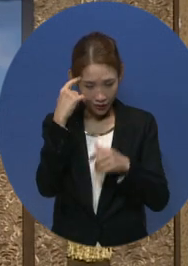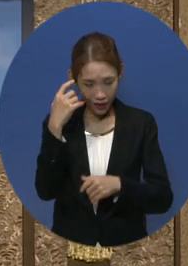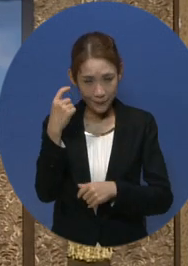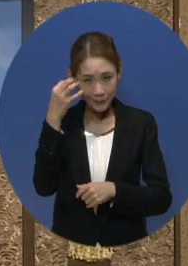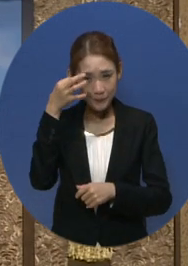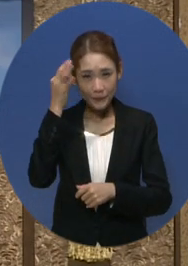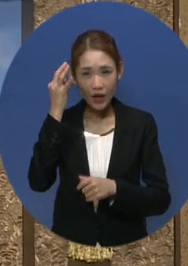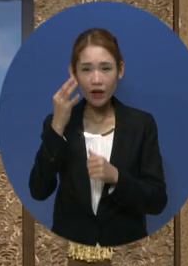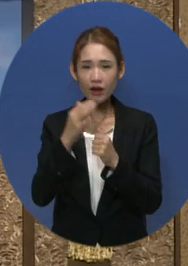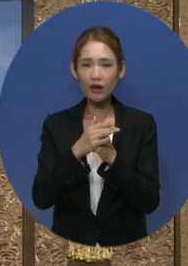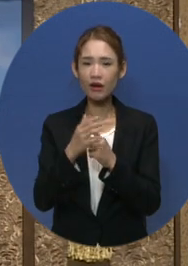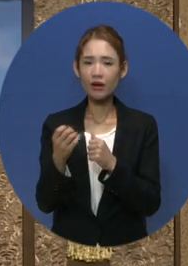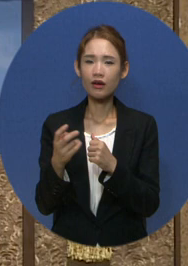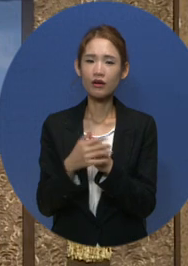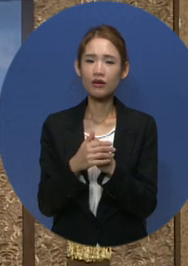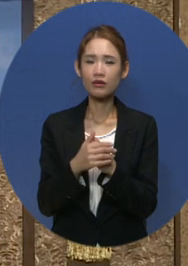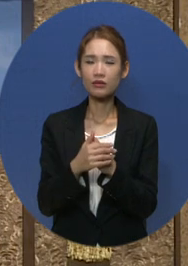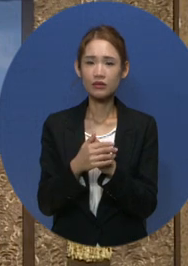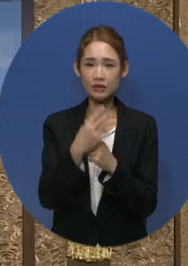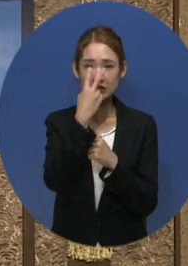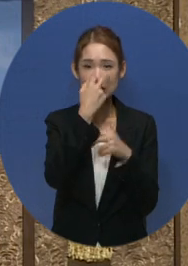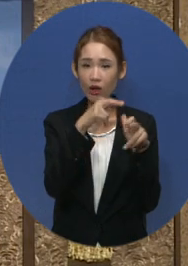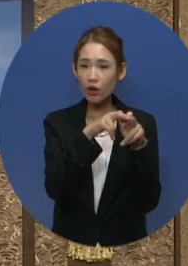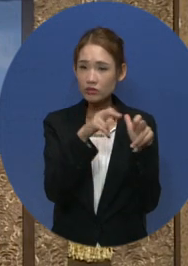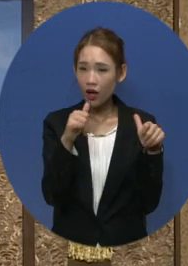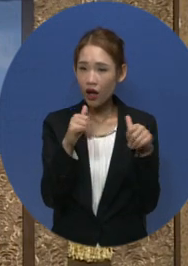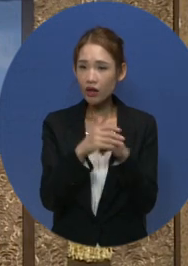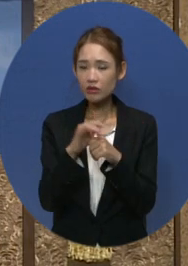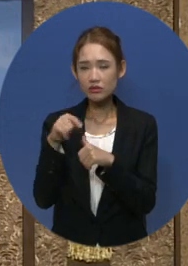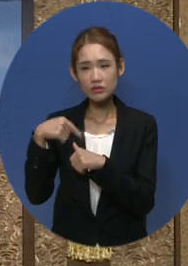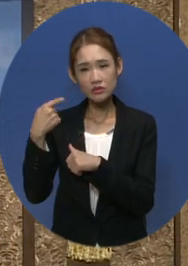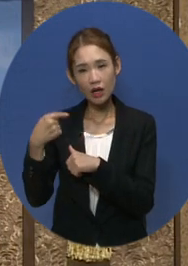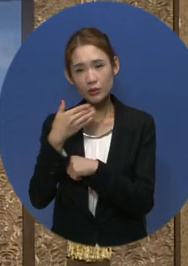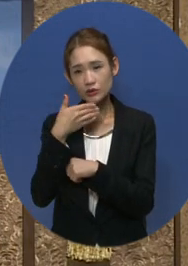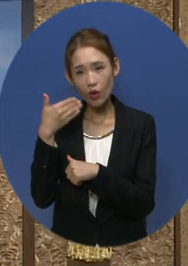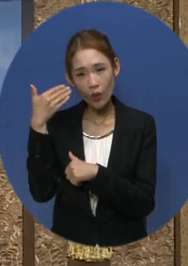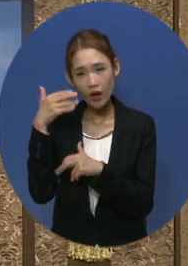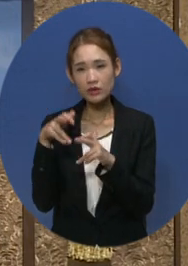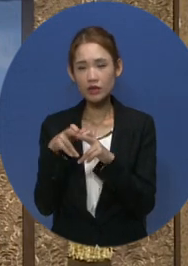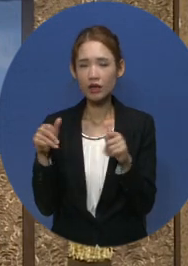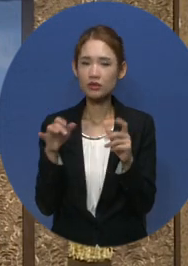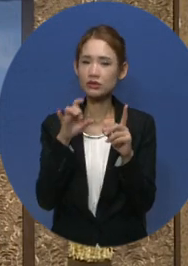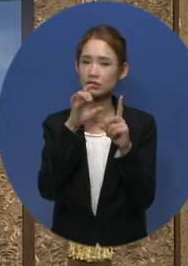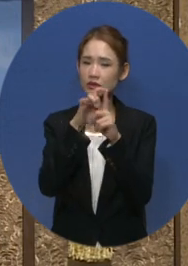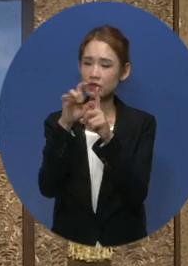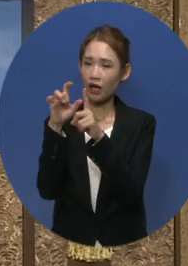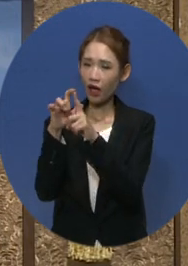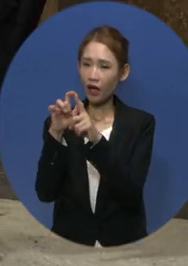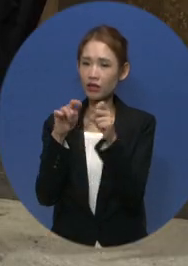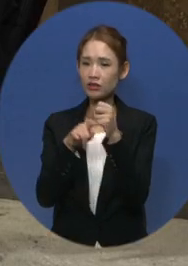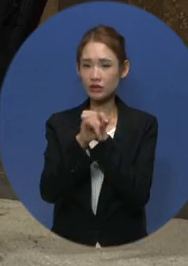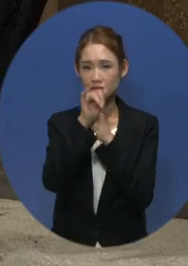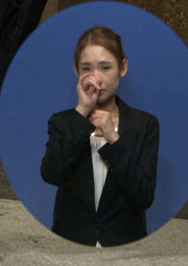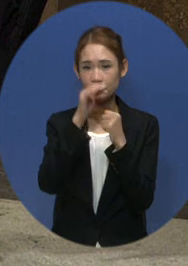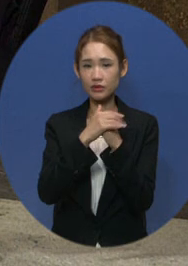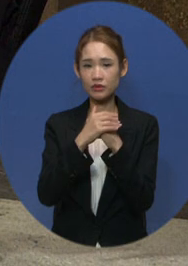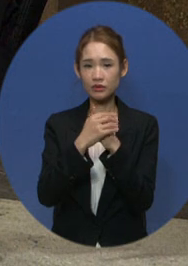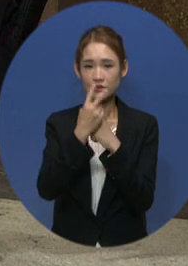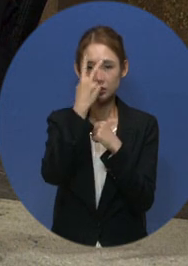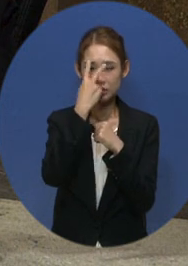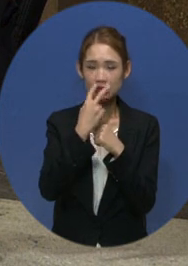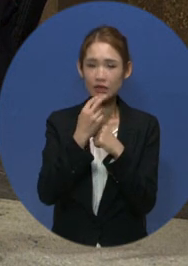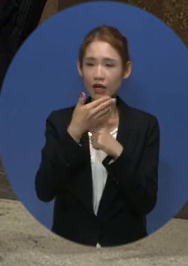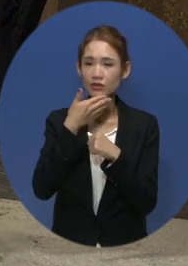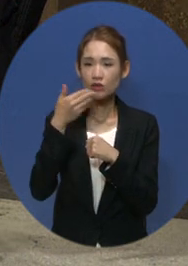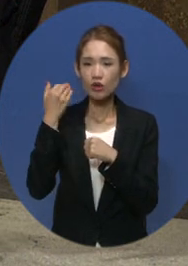떠오르지. 아니면 시각 장애인이 있고 청각 장애인이 있고 이런 의미로 받아들이지. 시각하고